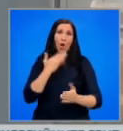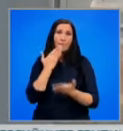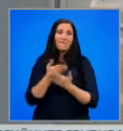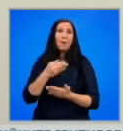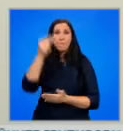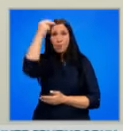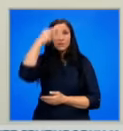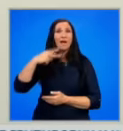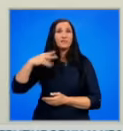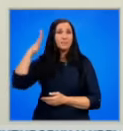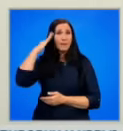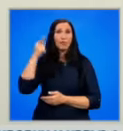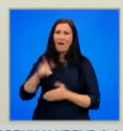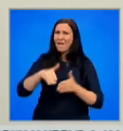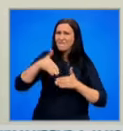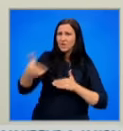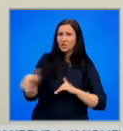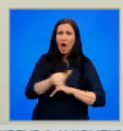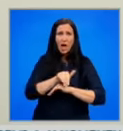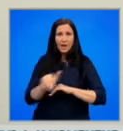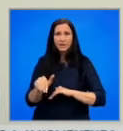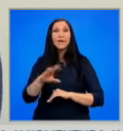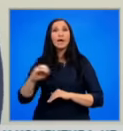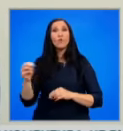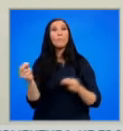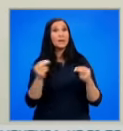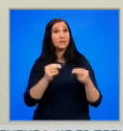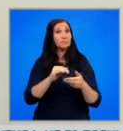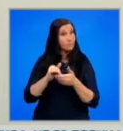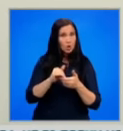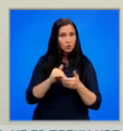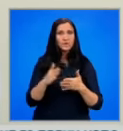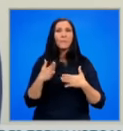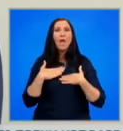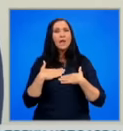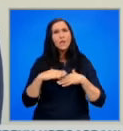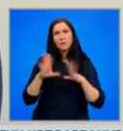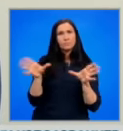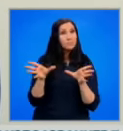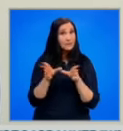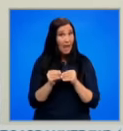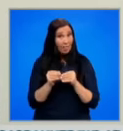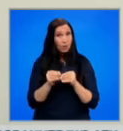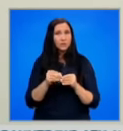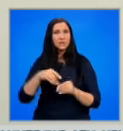е външна граница на Европейския съюз и ние заедно с